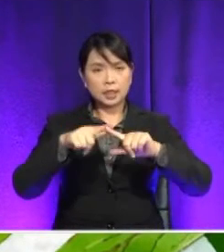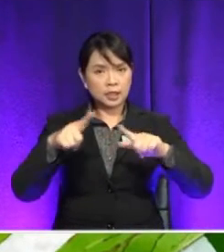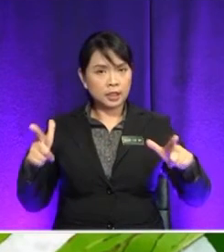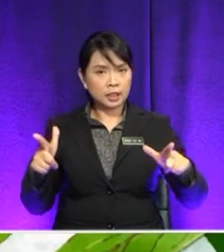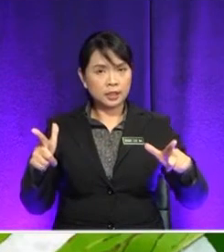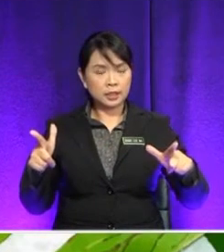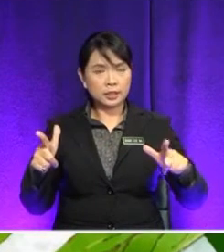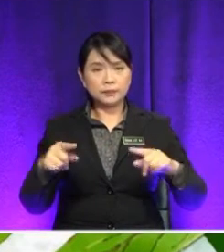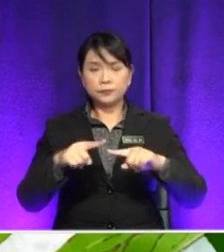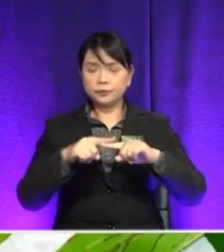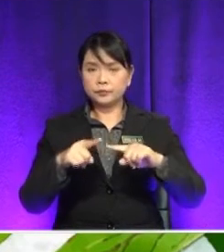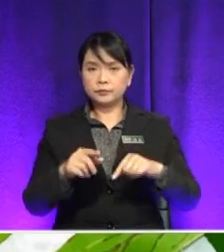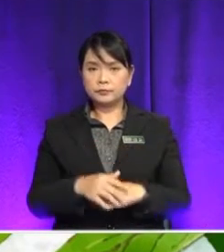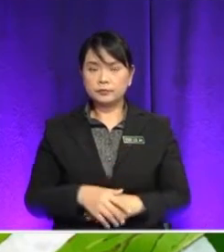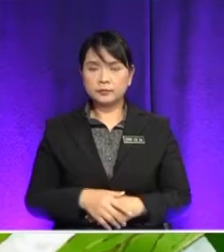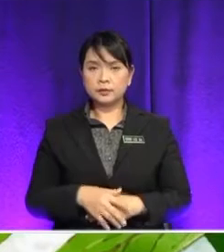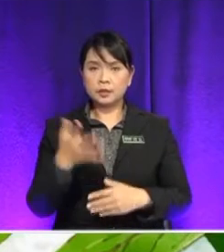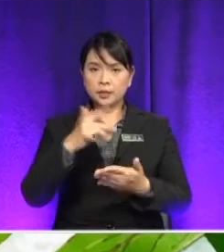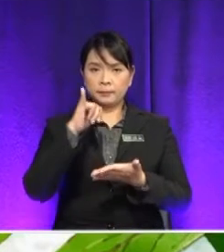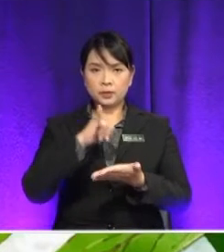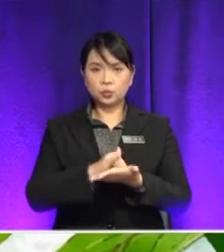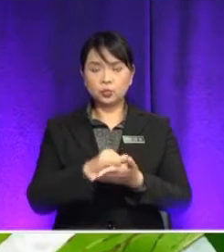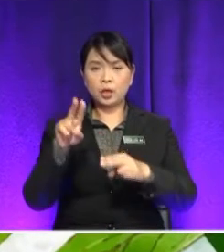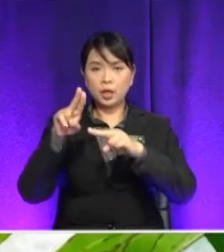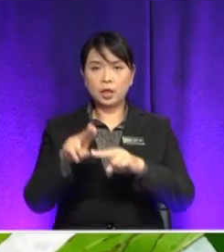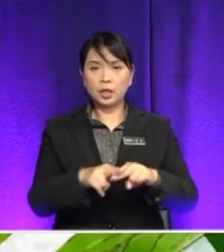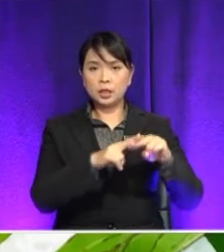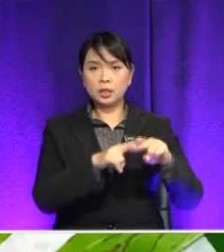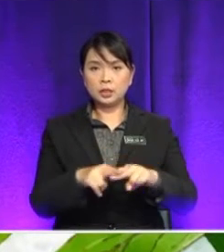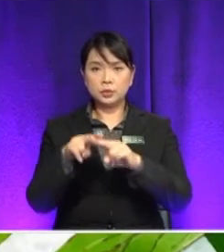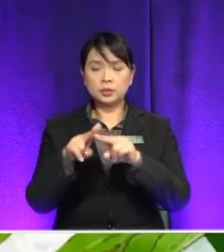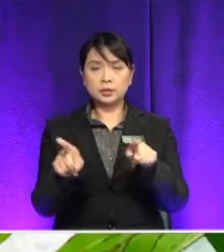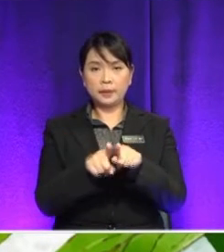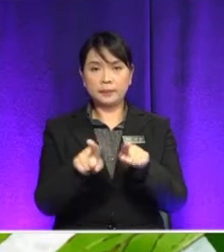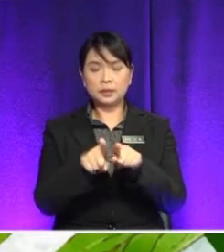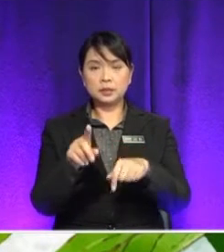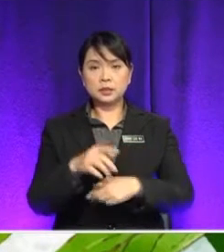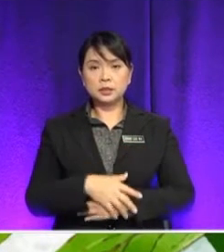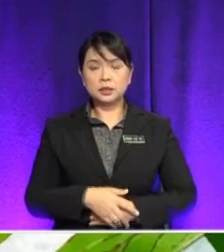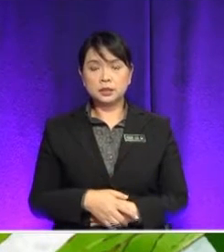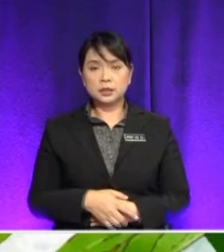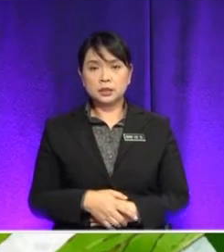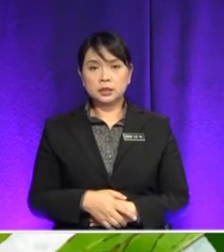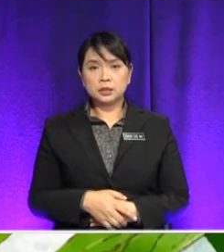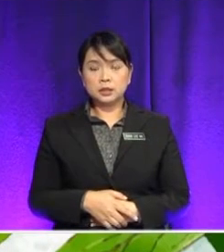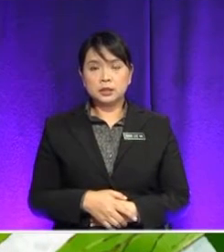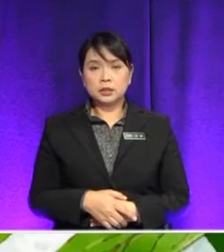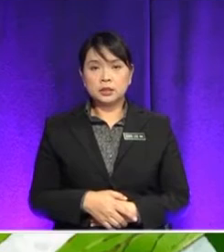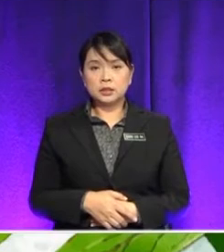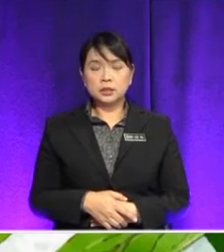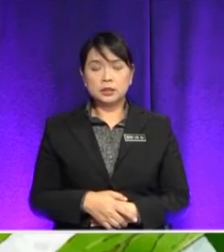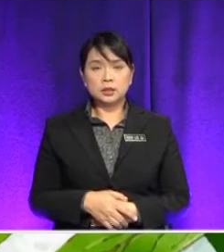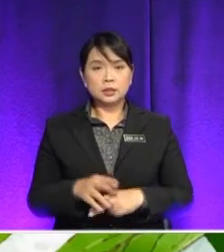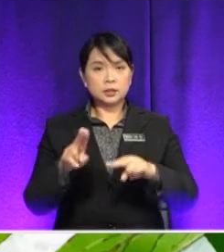dulu manakah yang mempunyai tempo ayunan paling lama f oke tempo ayunan